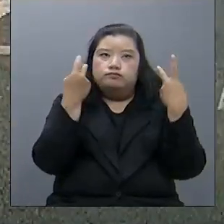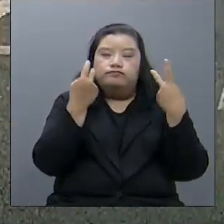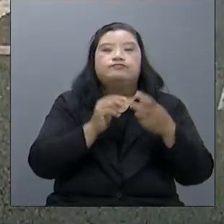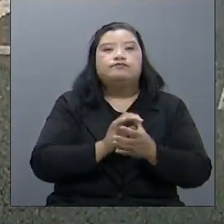ค่ะ